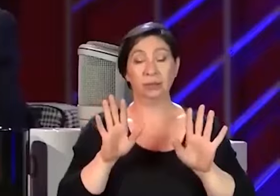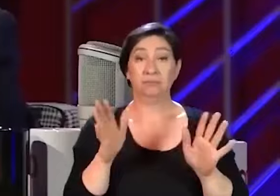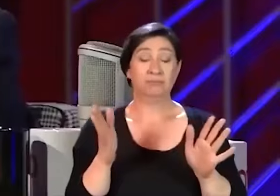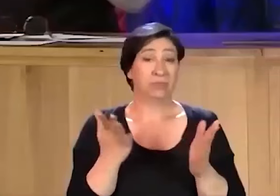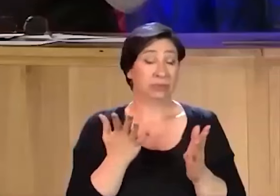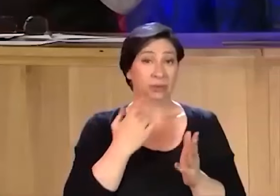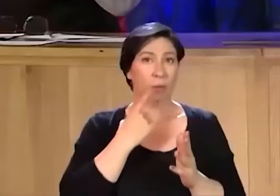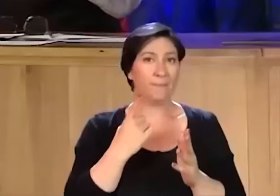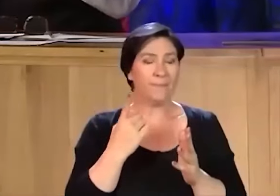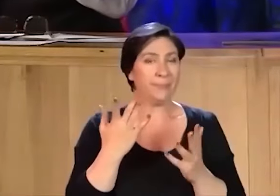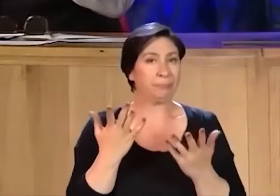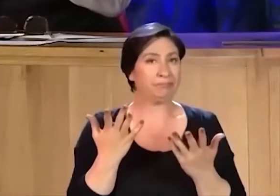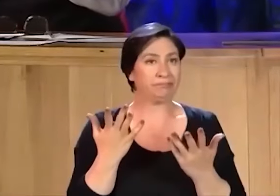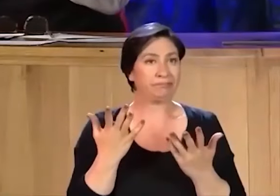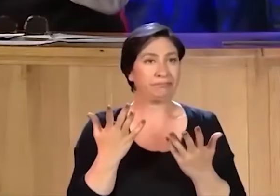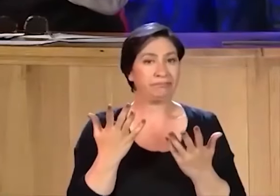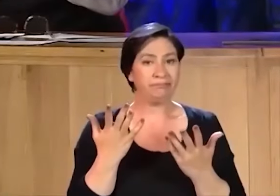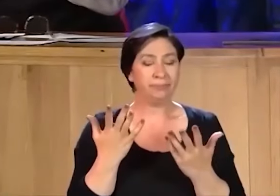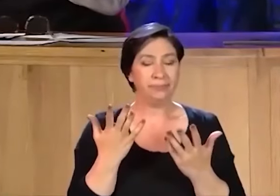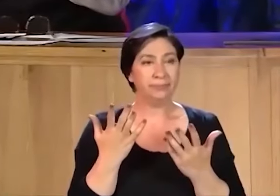nasıl söyleyeyim bir şeyle